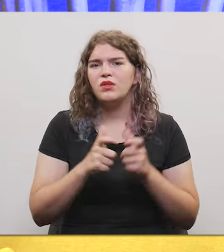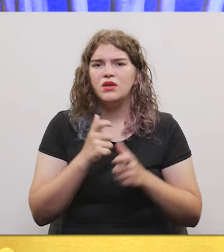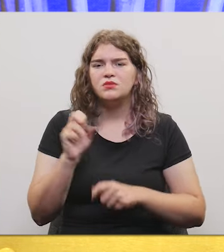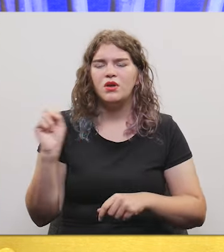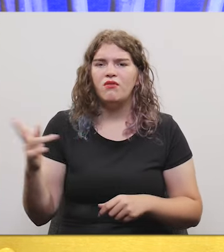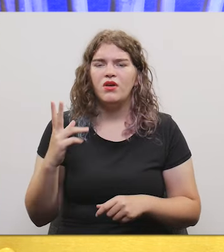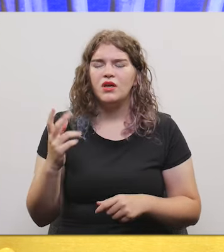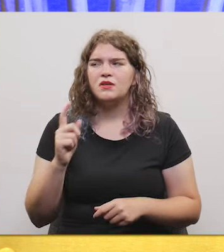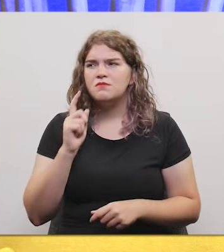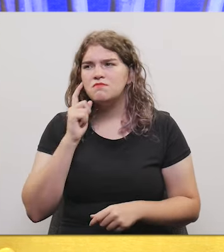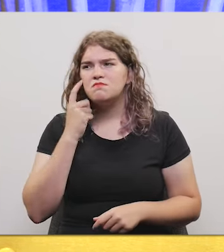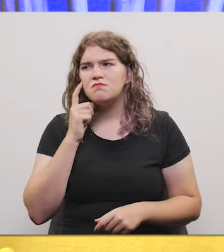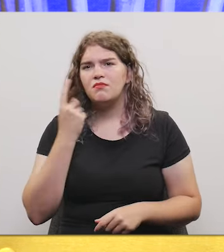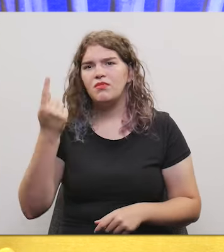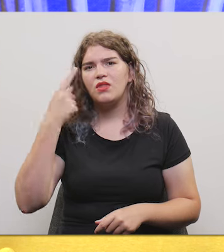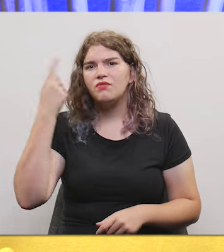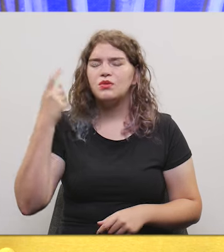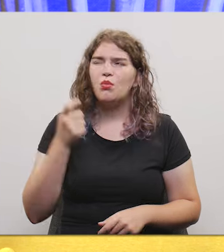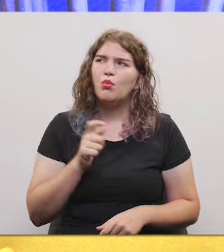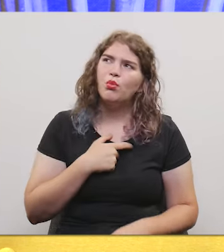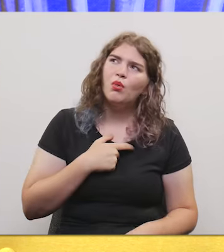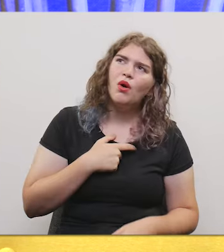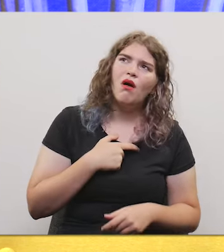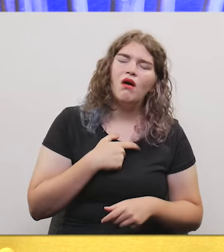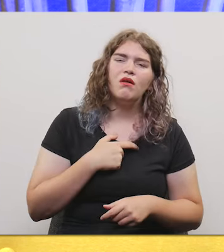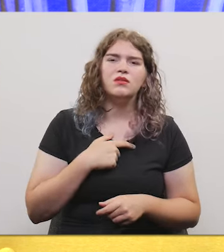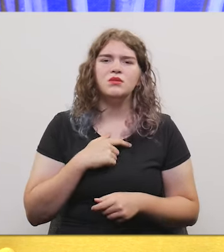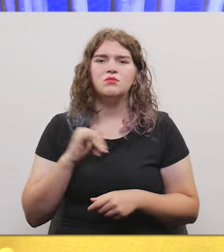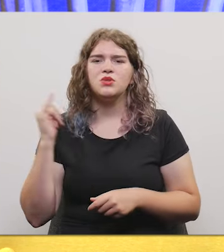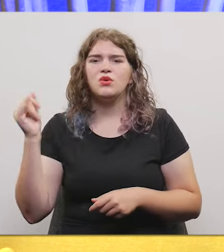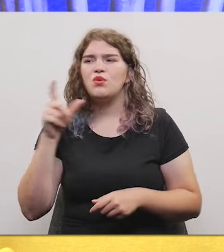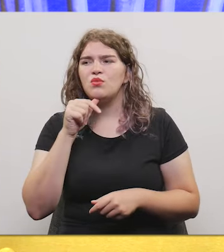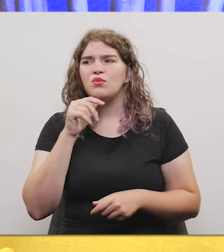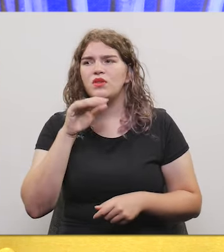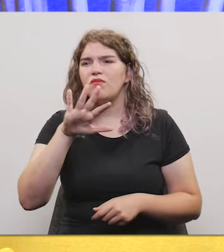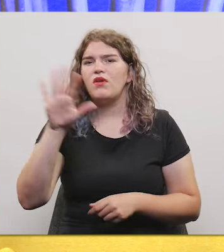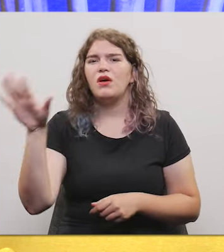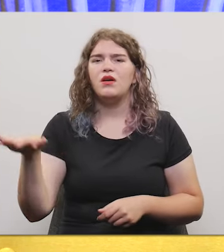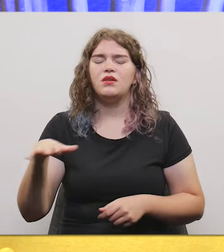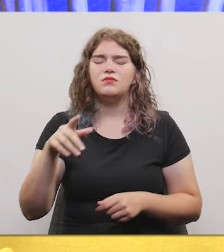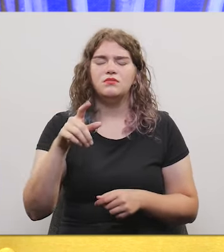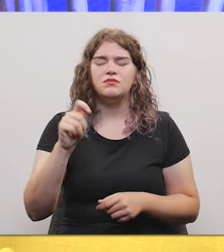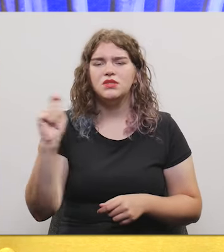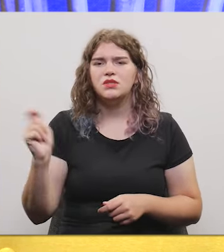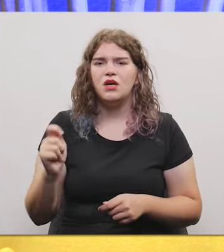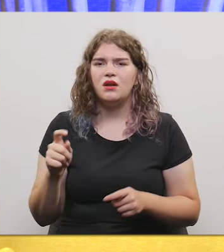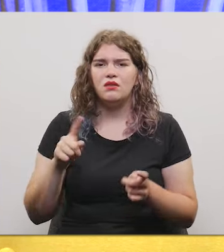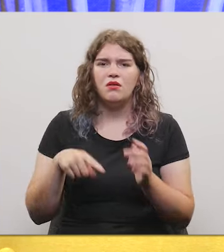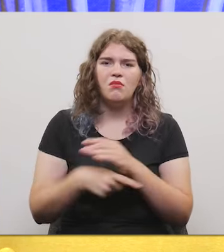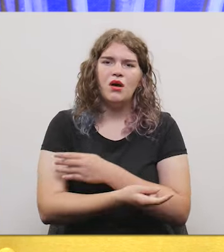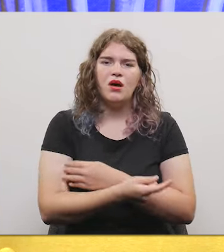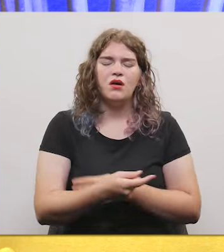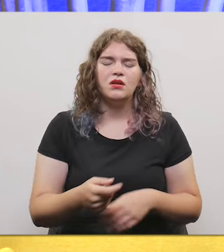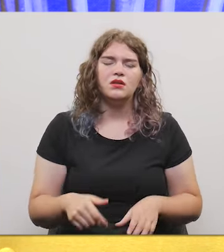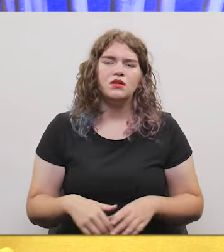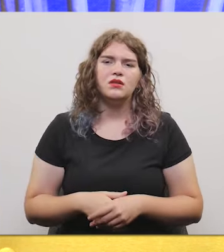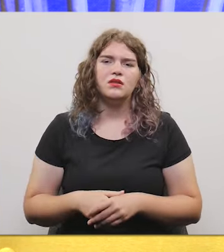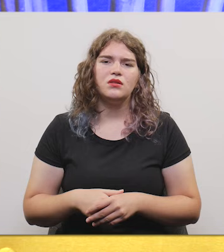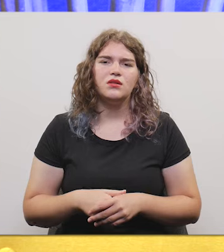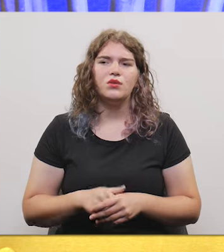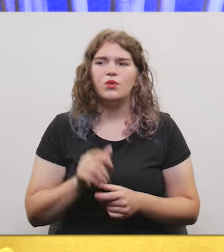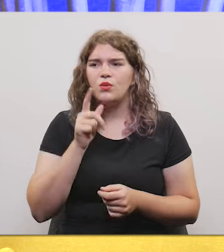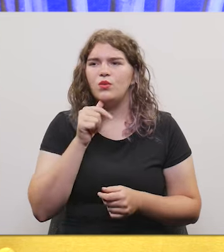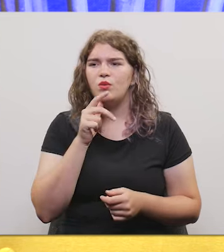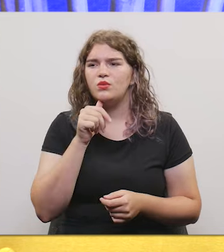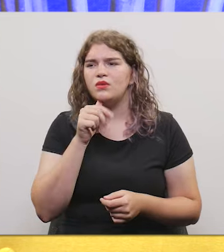duc cuvântul tău. Deja începusem așa să visez că poate o să fiu undeva printr-o țară îndepărtată, poate chiar